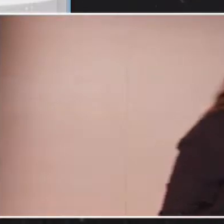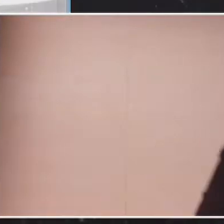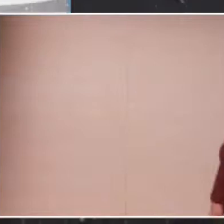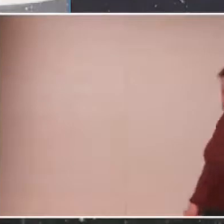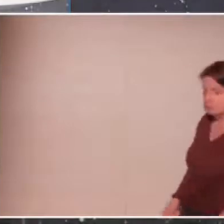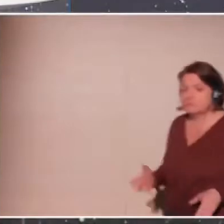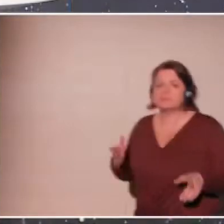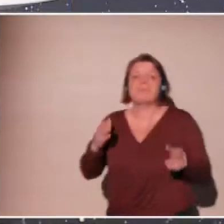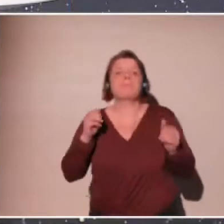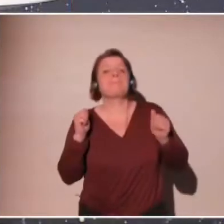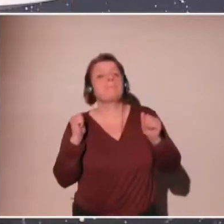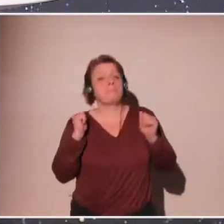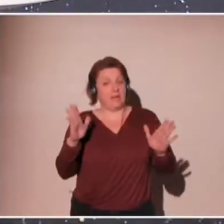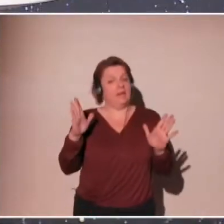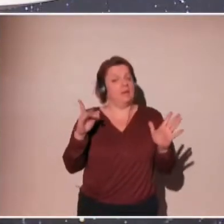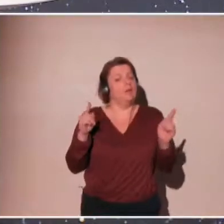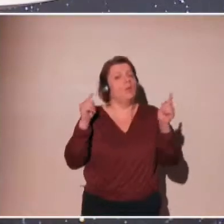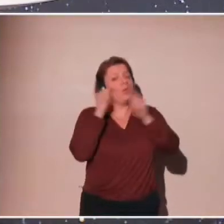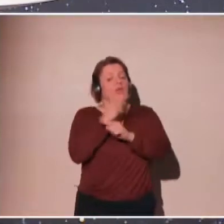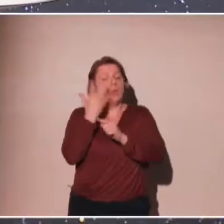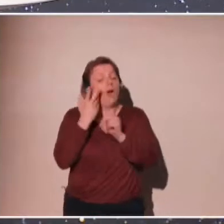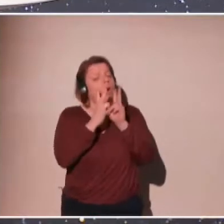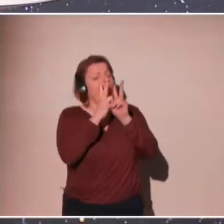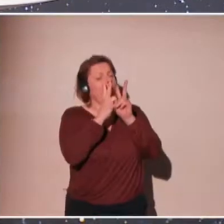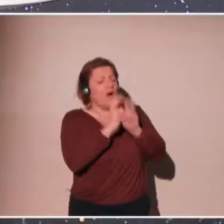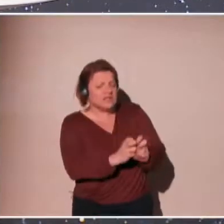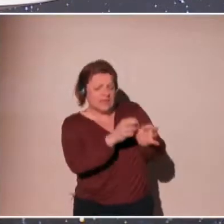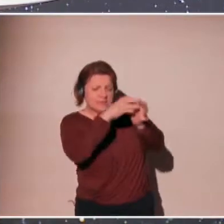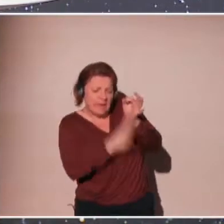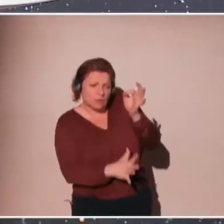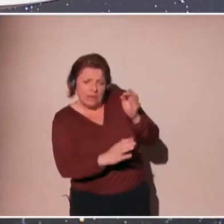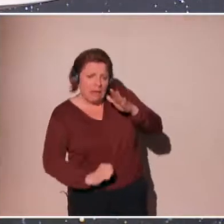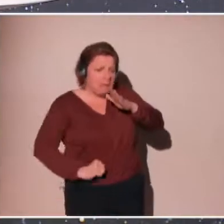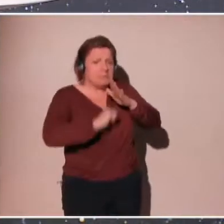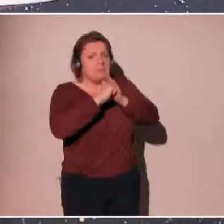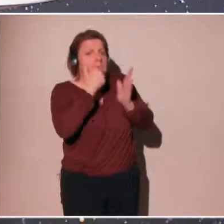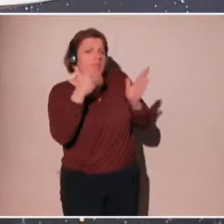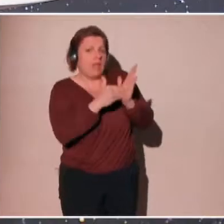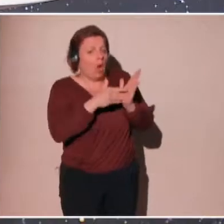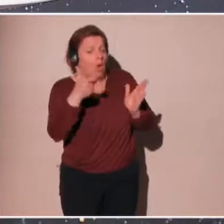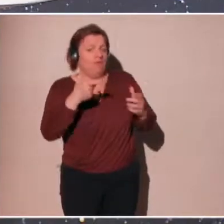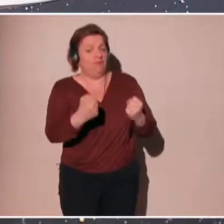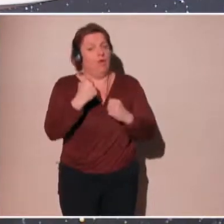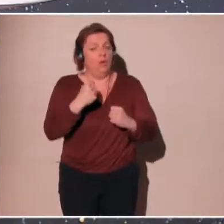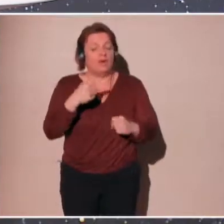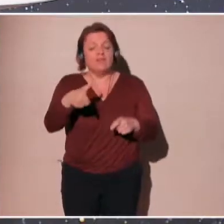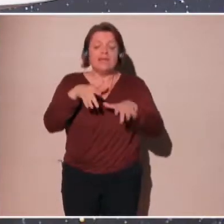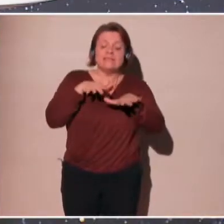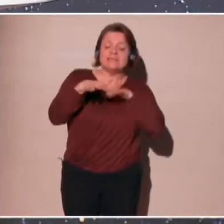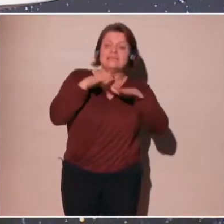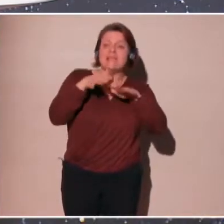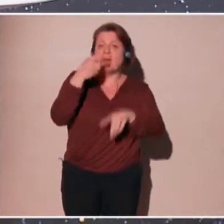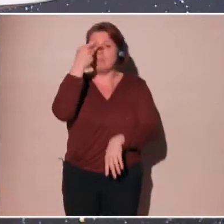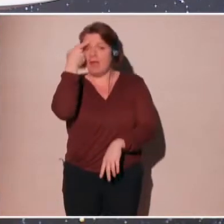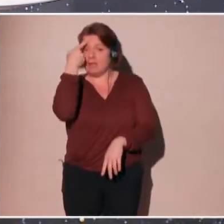Par contre, ils sont très forts pour la recherche et l'optimisation de résultats. Donc, ce que vont faire ces systèmes d'intelligence